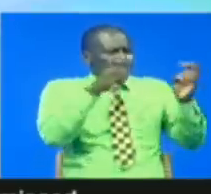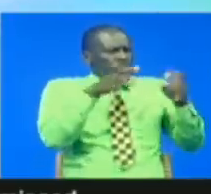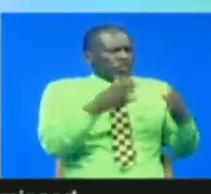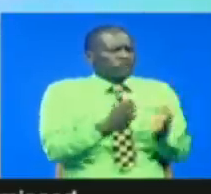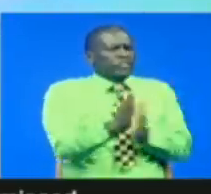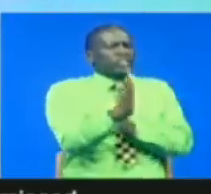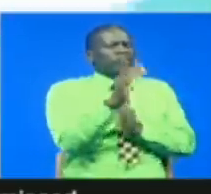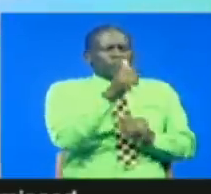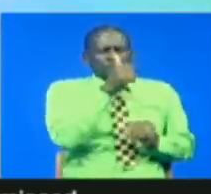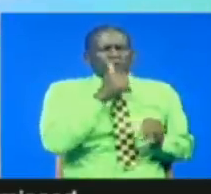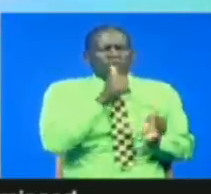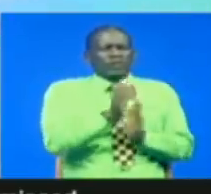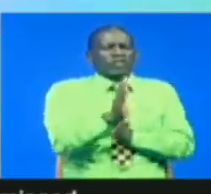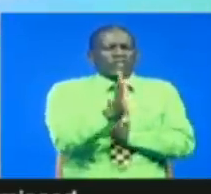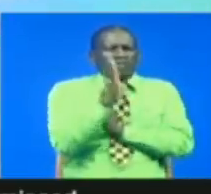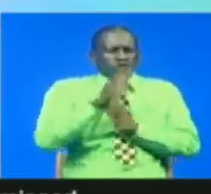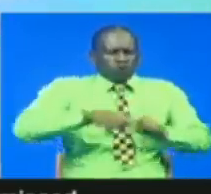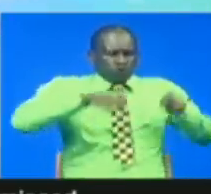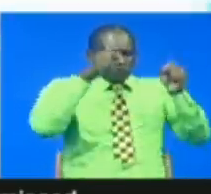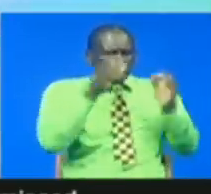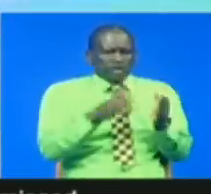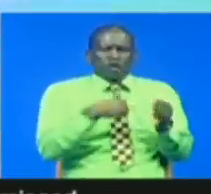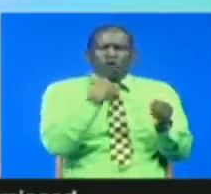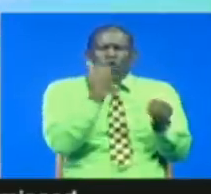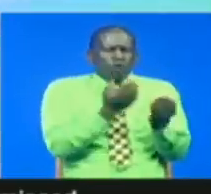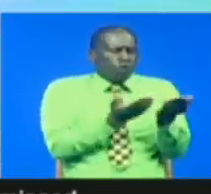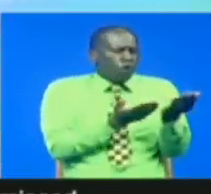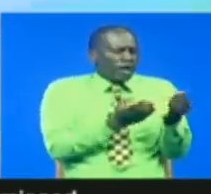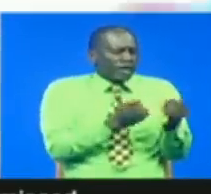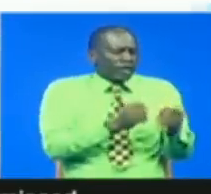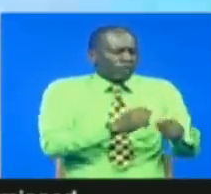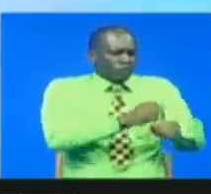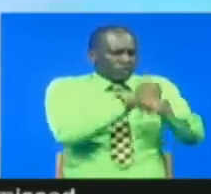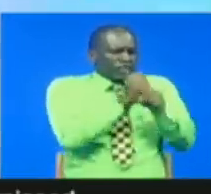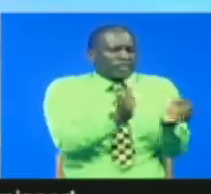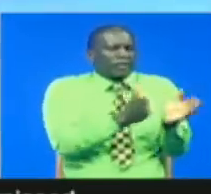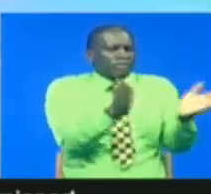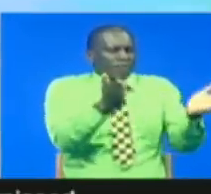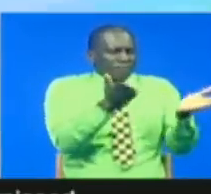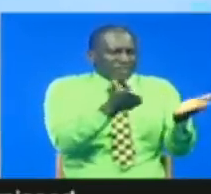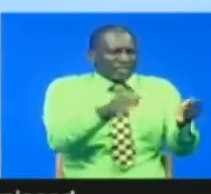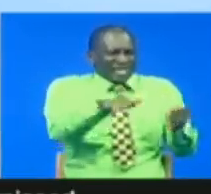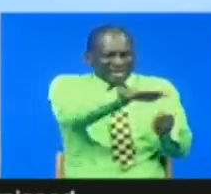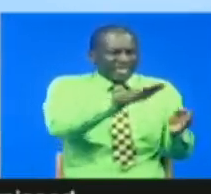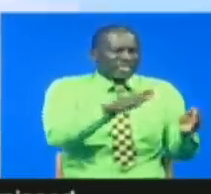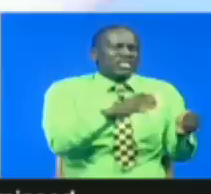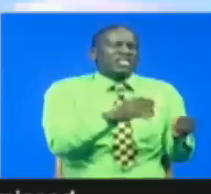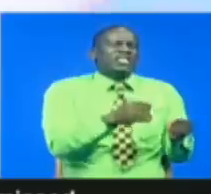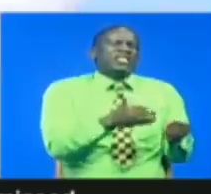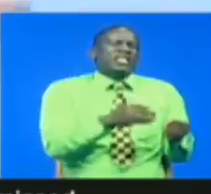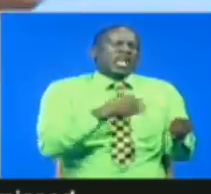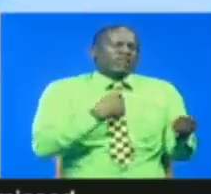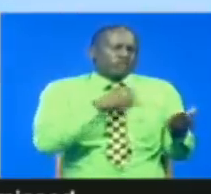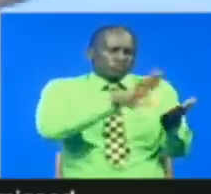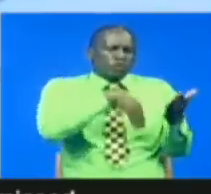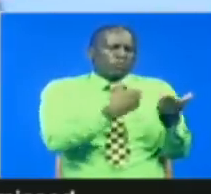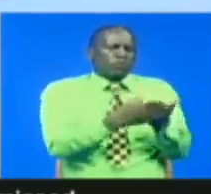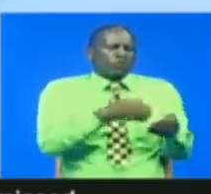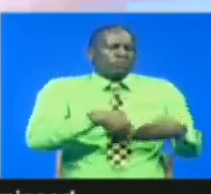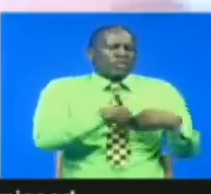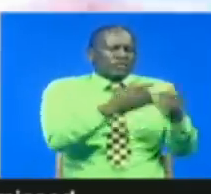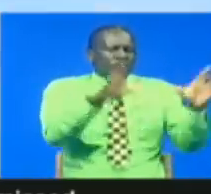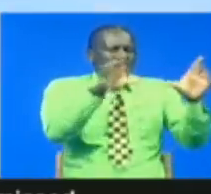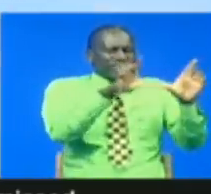wa kibinafsi wanaohudumia mali ya umma wapewe leseni wawe na bunduki. Wewe unaona kama kwa hii